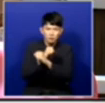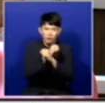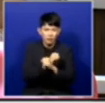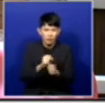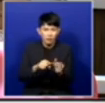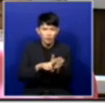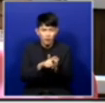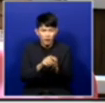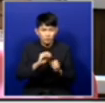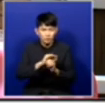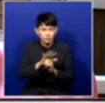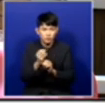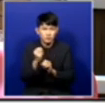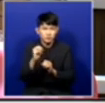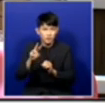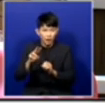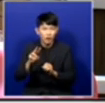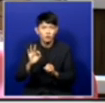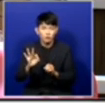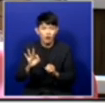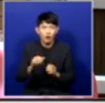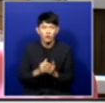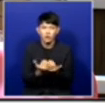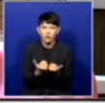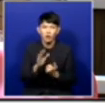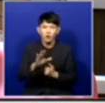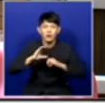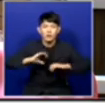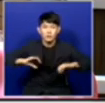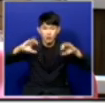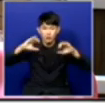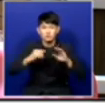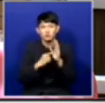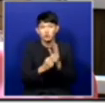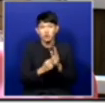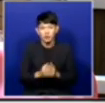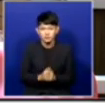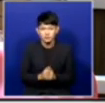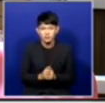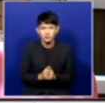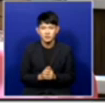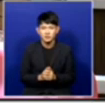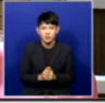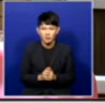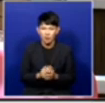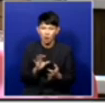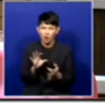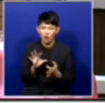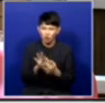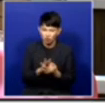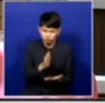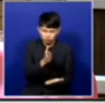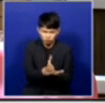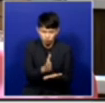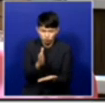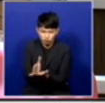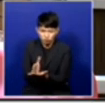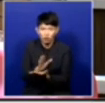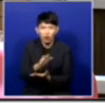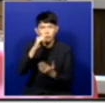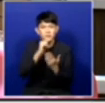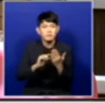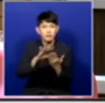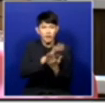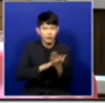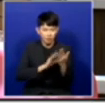โคโรนาจากภาครัฐโดยเฉพาะอย่างยิ่งมาตรการล็อกดาวน์ในหลายๆพื้นที่ทั้งประเทศ